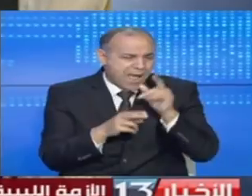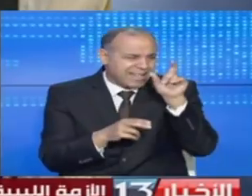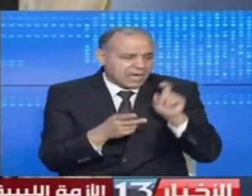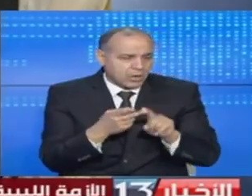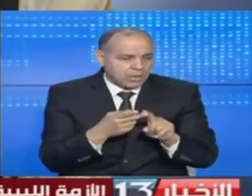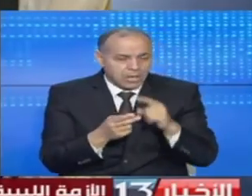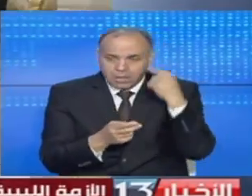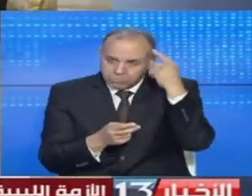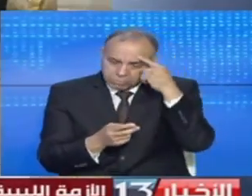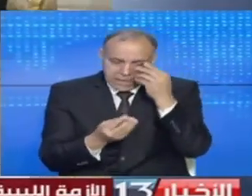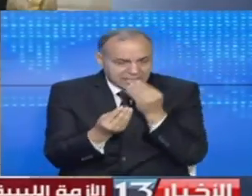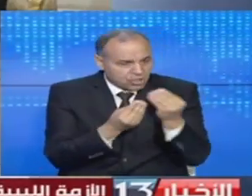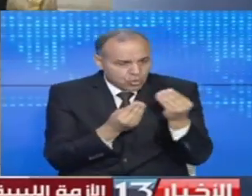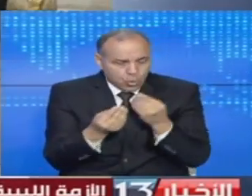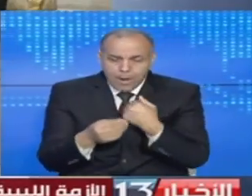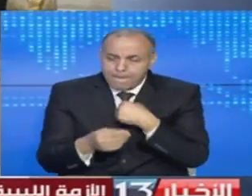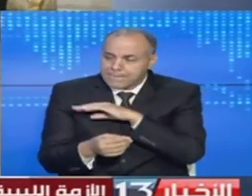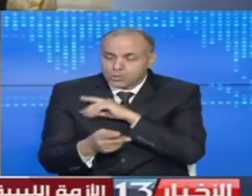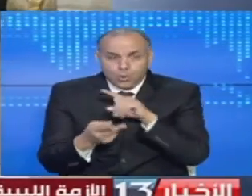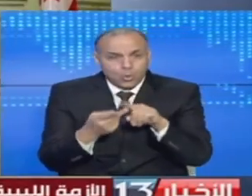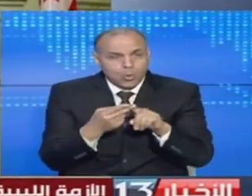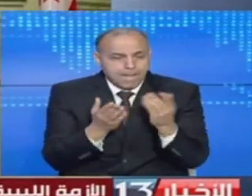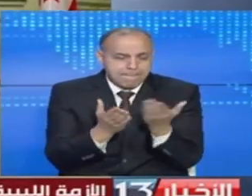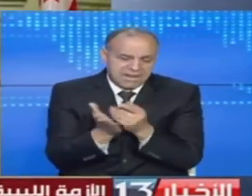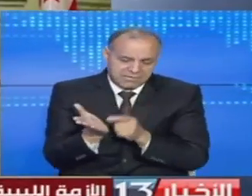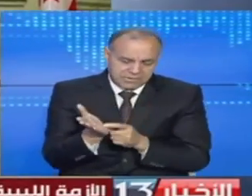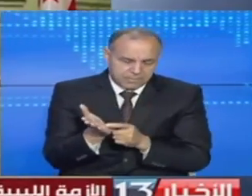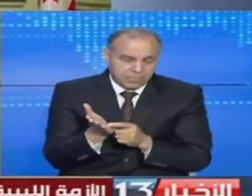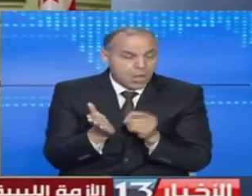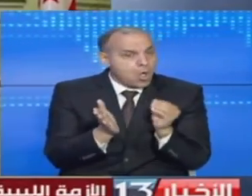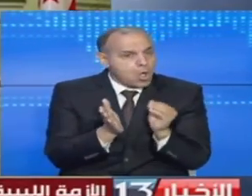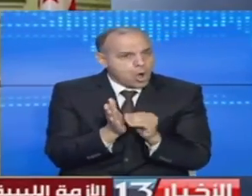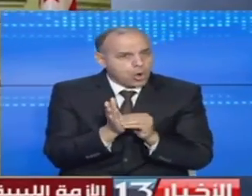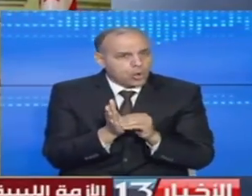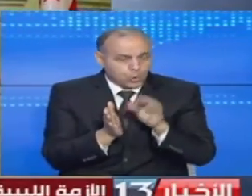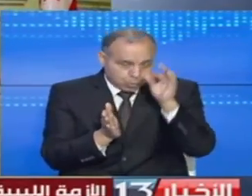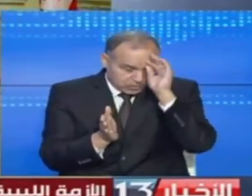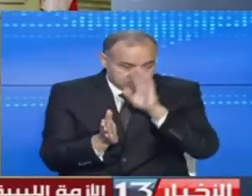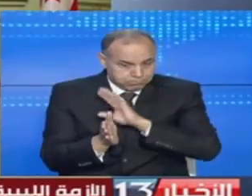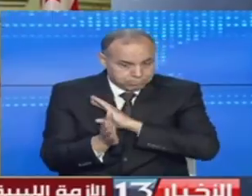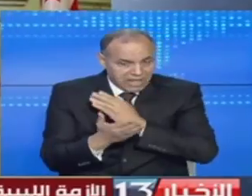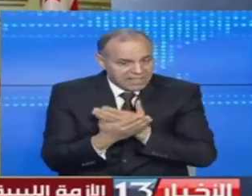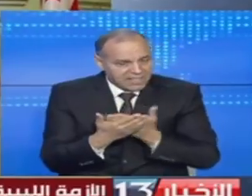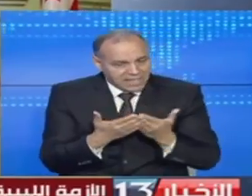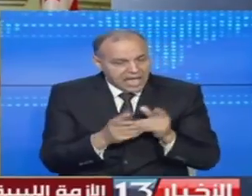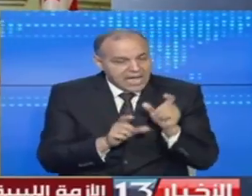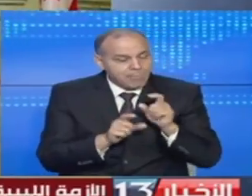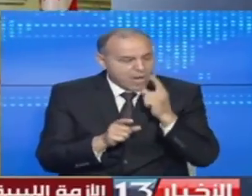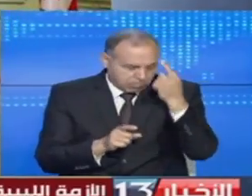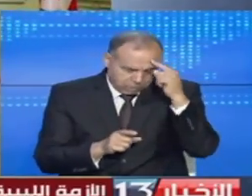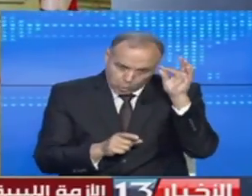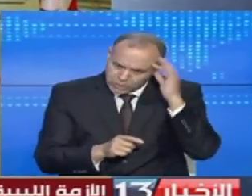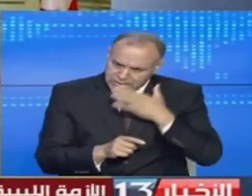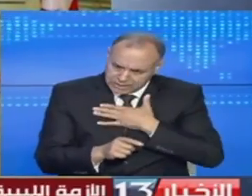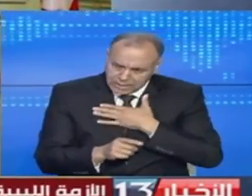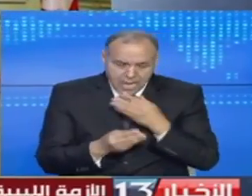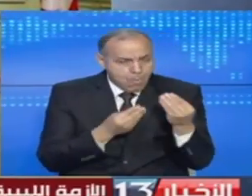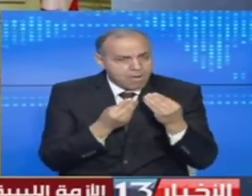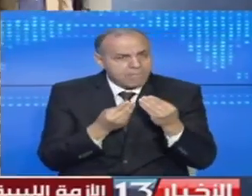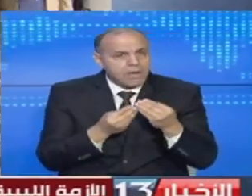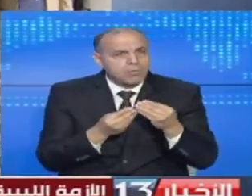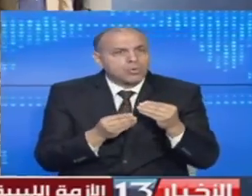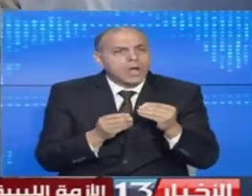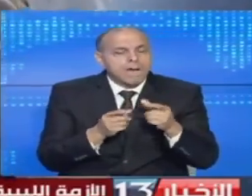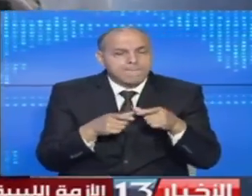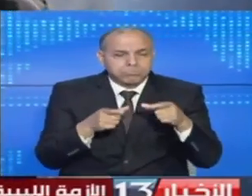كانت وجهه للتشاور معها حول هذا الملف بل وايضا الجهه التي يثق بها الليبيون حيث ان فوض لها المجلس